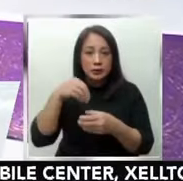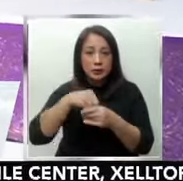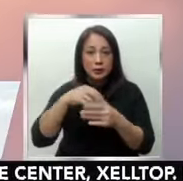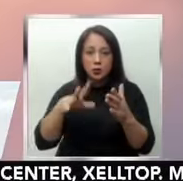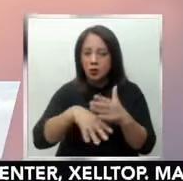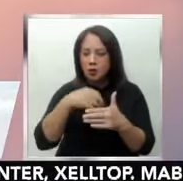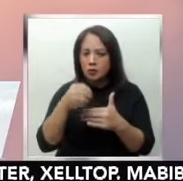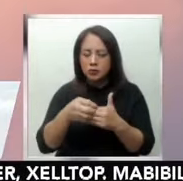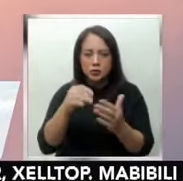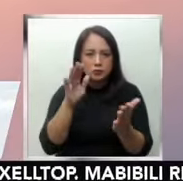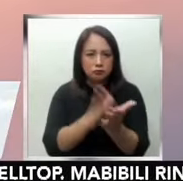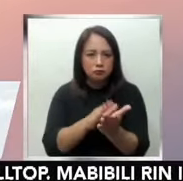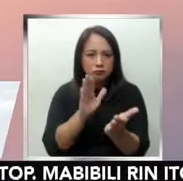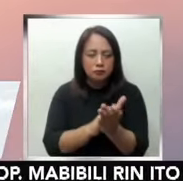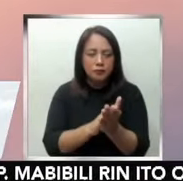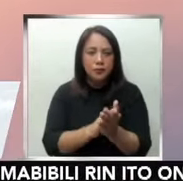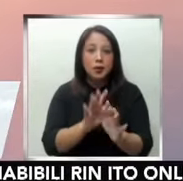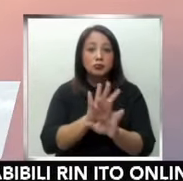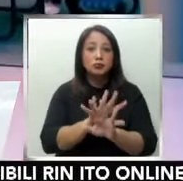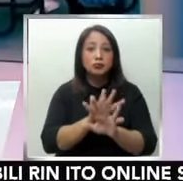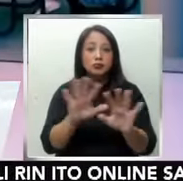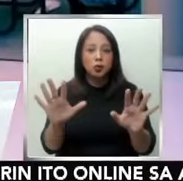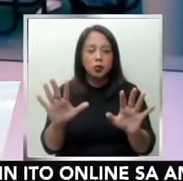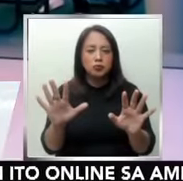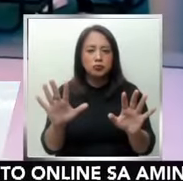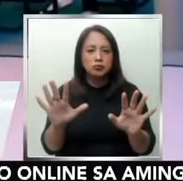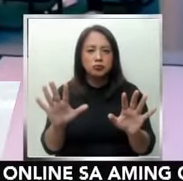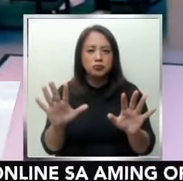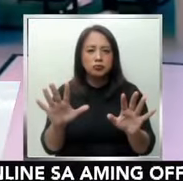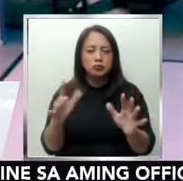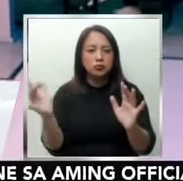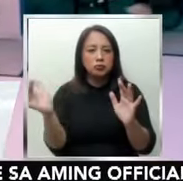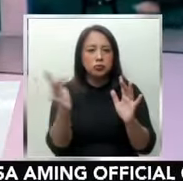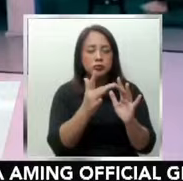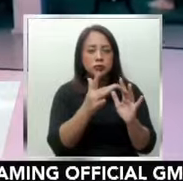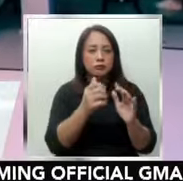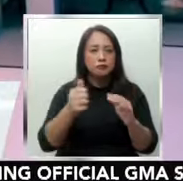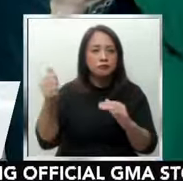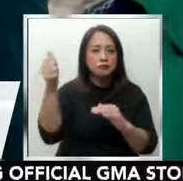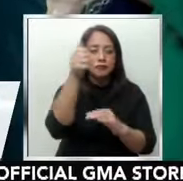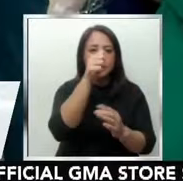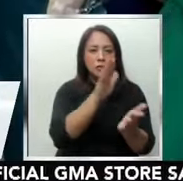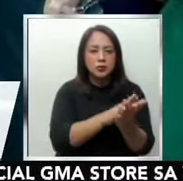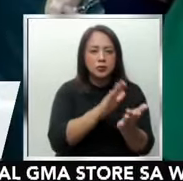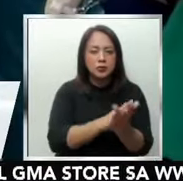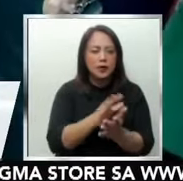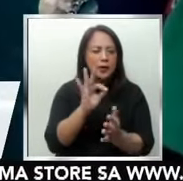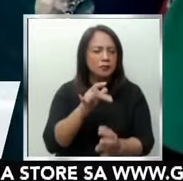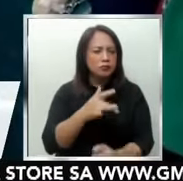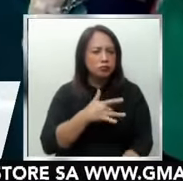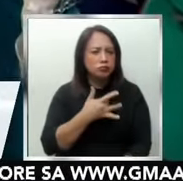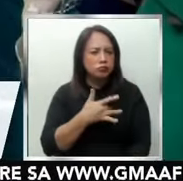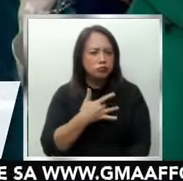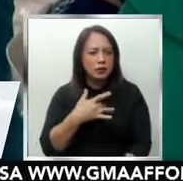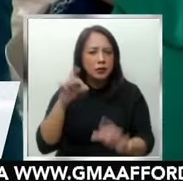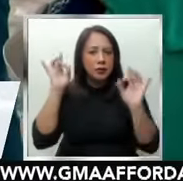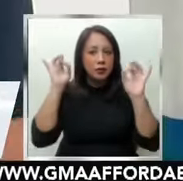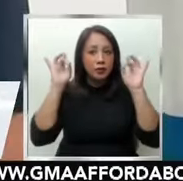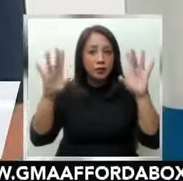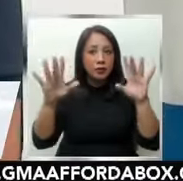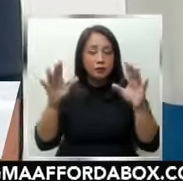campus Hwag din daw mag-atubili na kumontak sa pamunuan ng paralan kung nakakaramdam ng mga banta sa kanilang